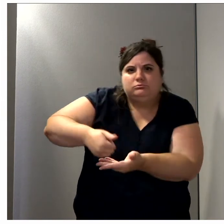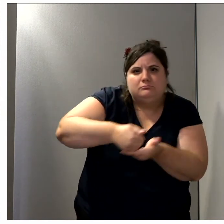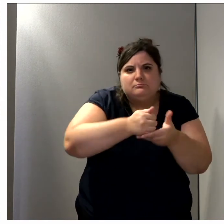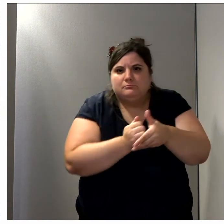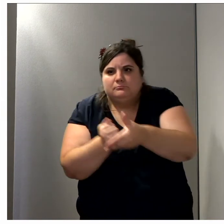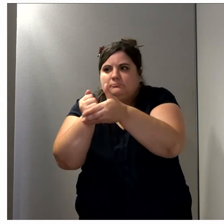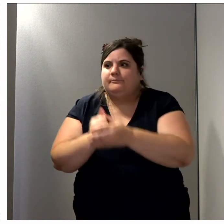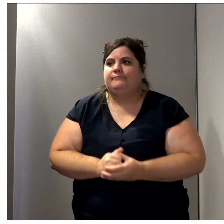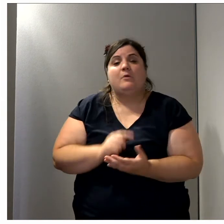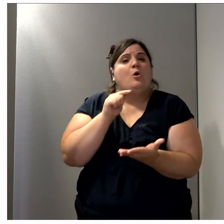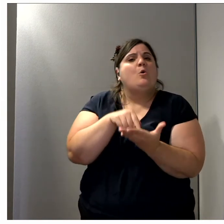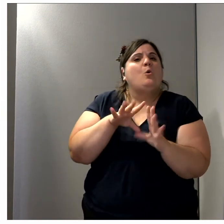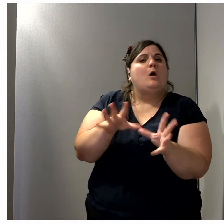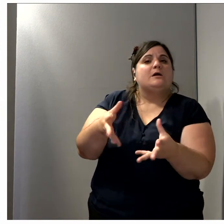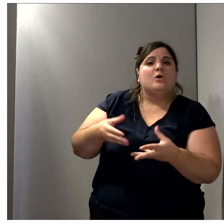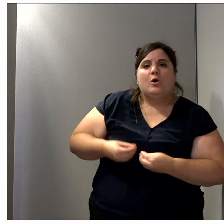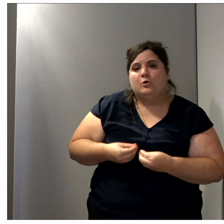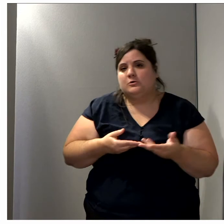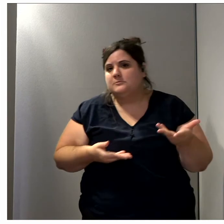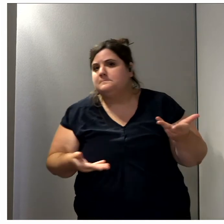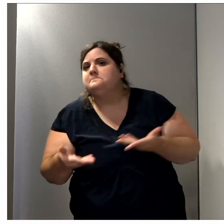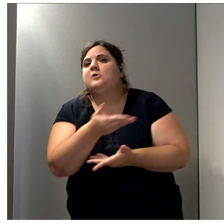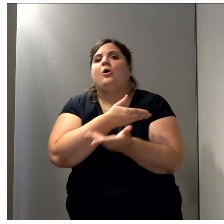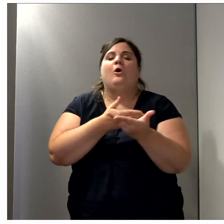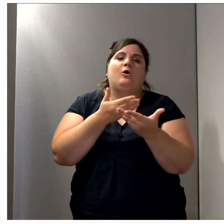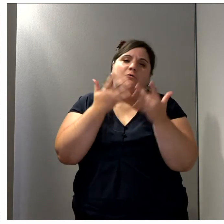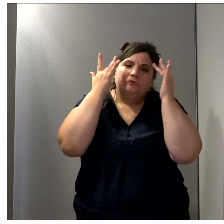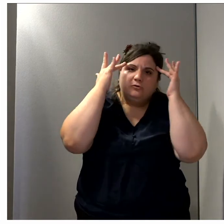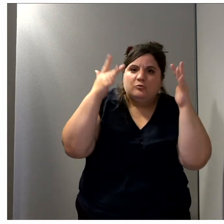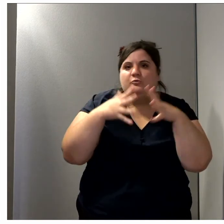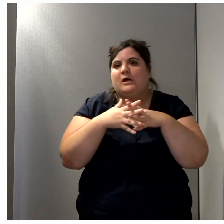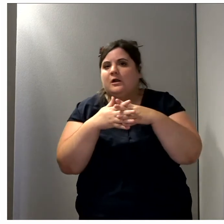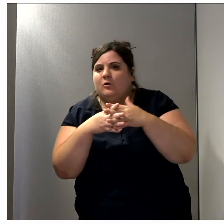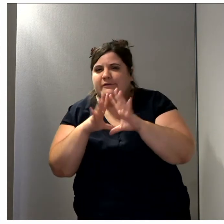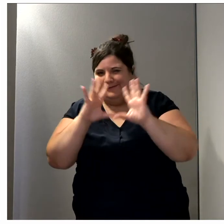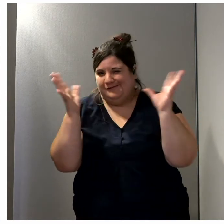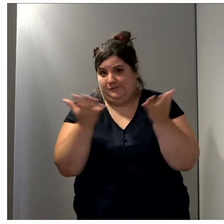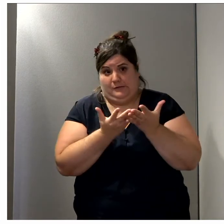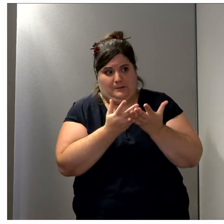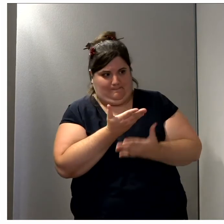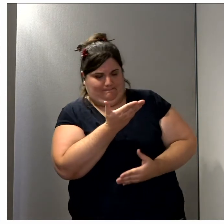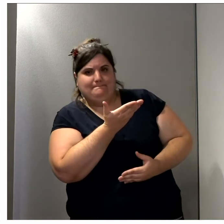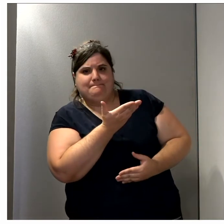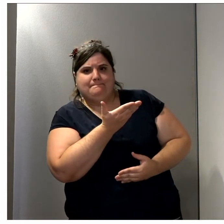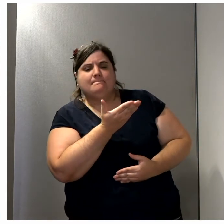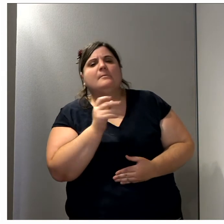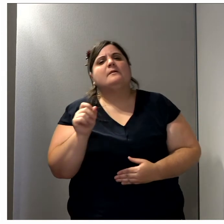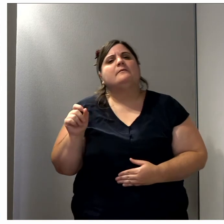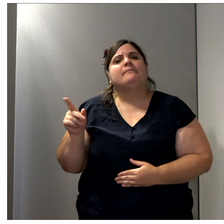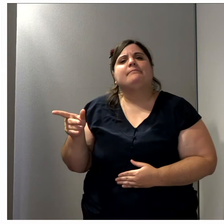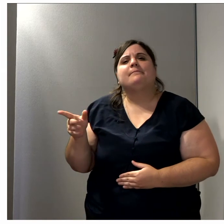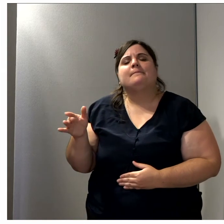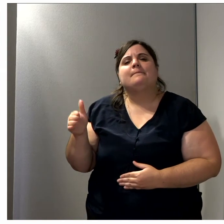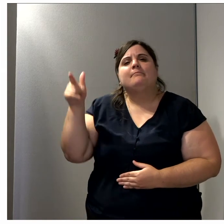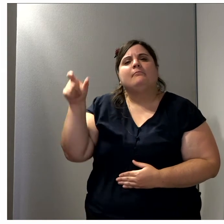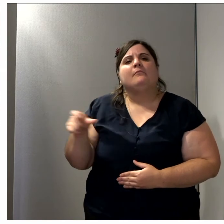lieux d'accueil, d'échange, d'activités culturelles et de loisirs, identiques un peu à ce